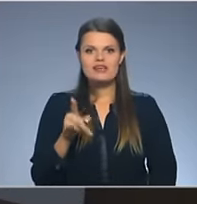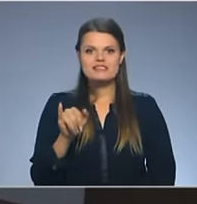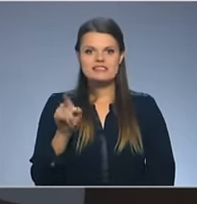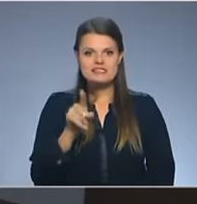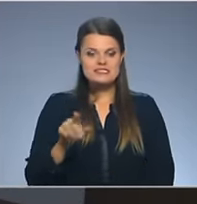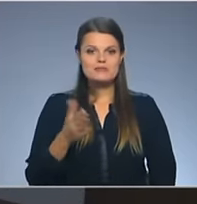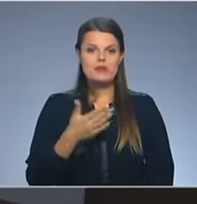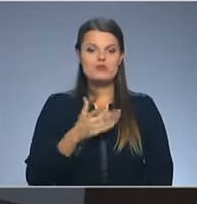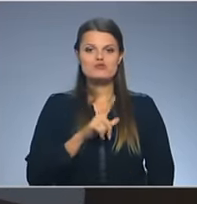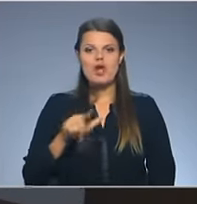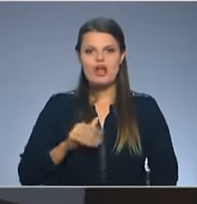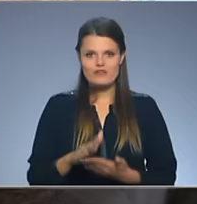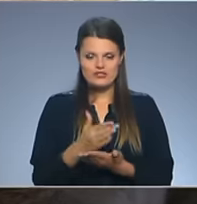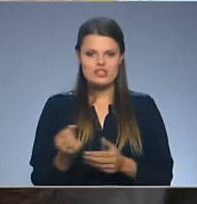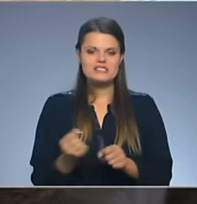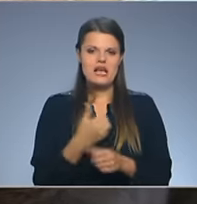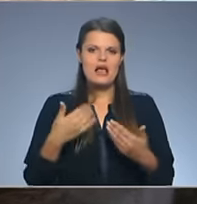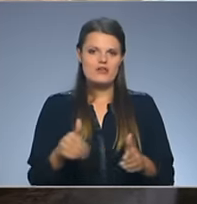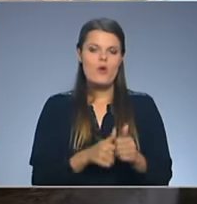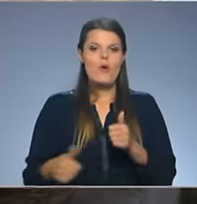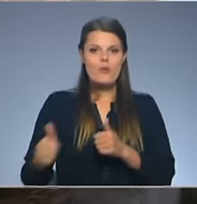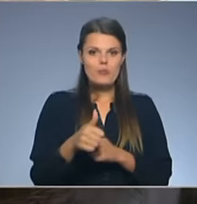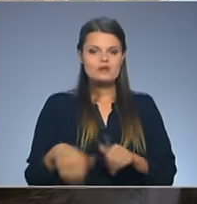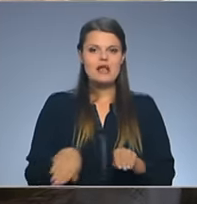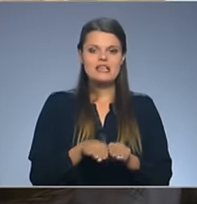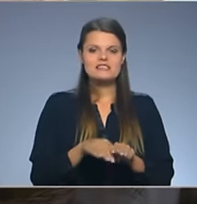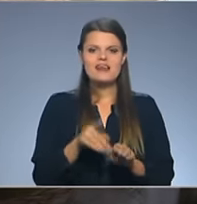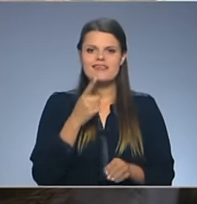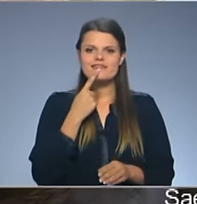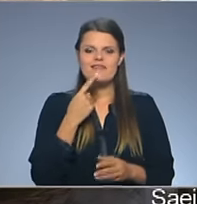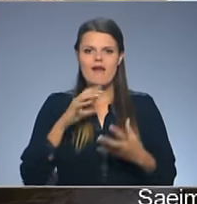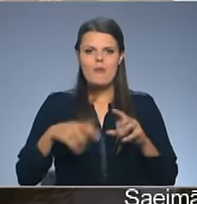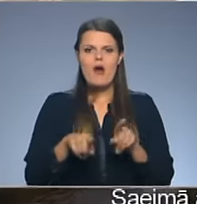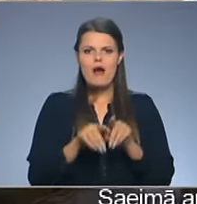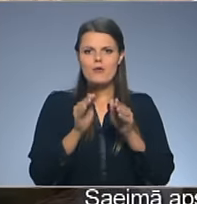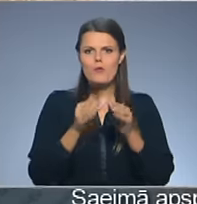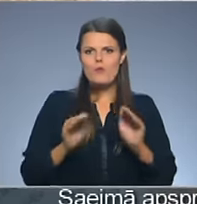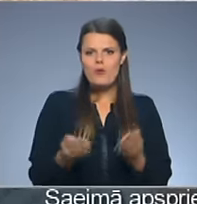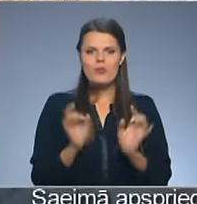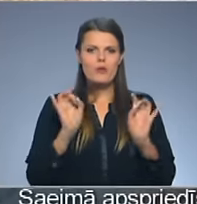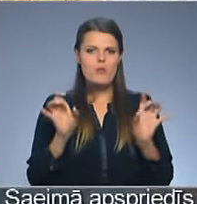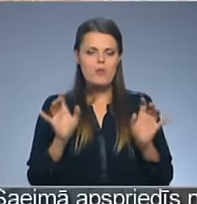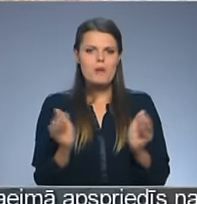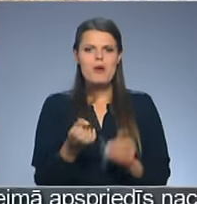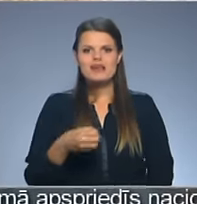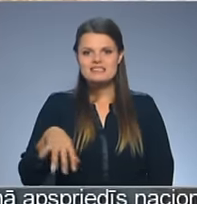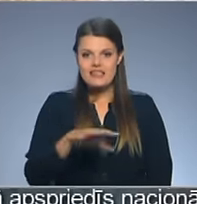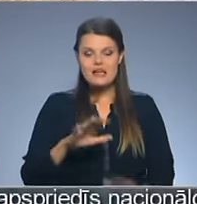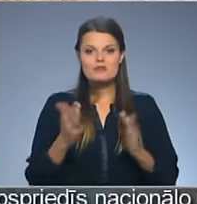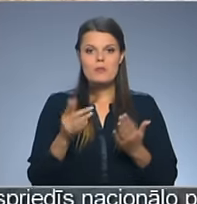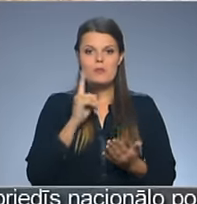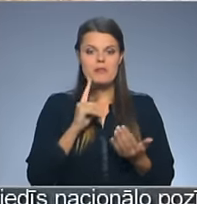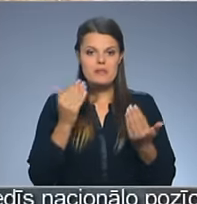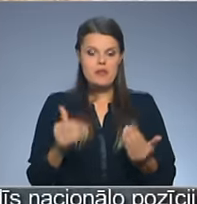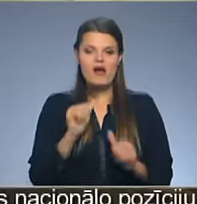tās panāks. Līdzās sārtvaidžiem izstādē arī bumbieri, kas gan ir populāri mazdārziņos, bet pagaidām